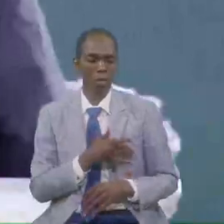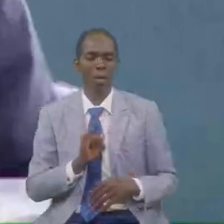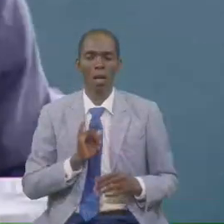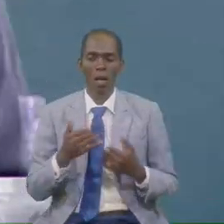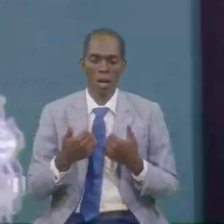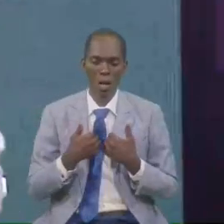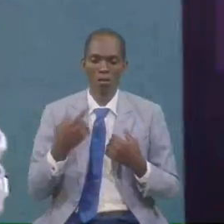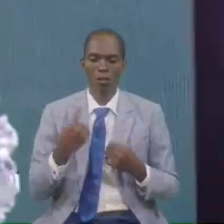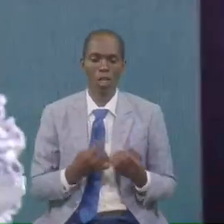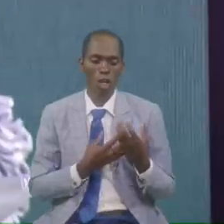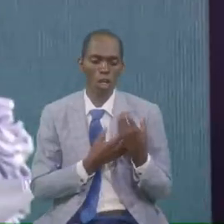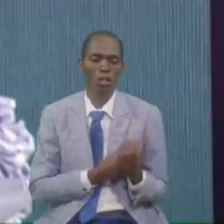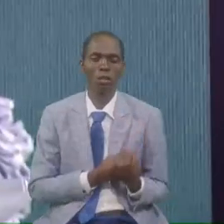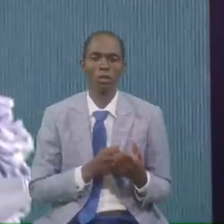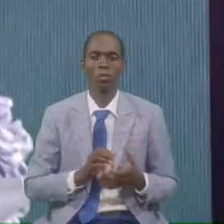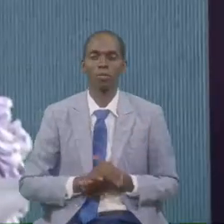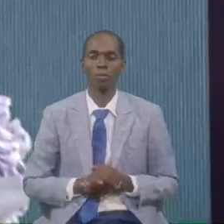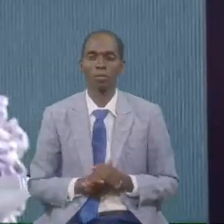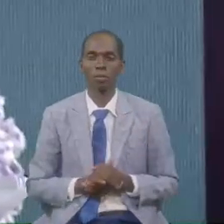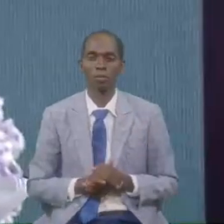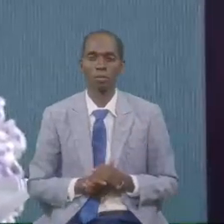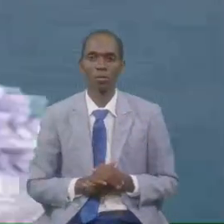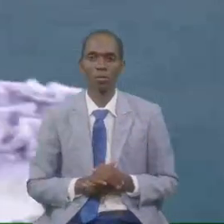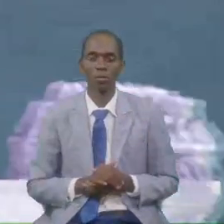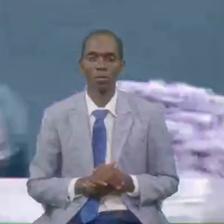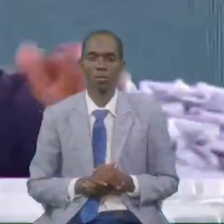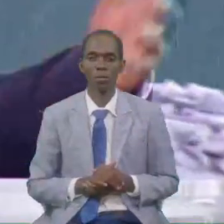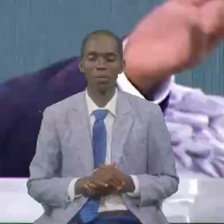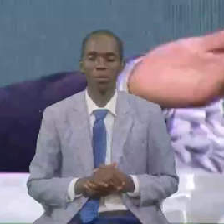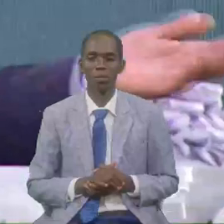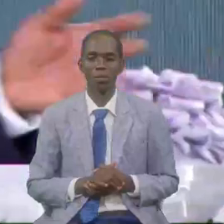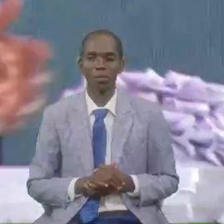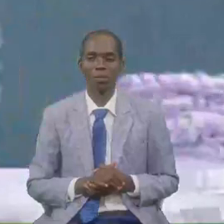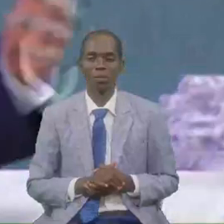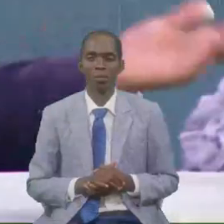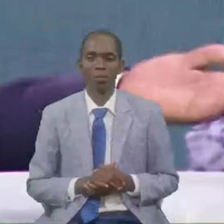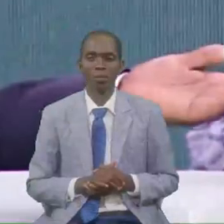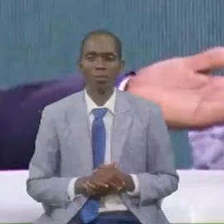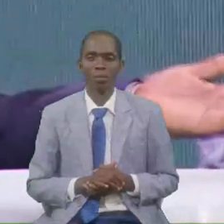Mais David a dit, j'ai la confiance, j'ai l'assurance, j'ai la conviction.